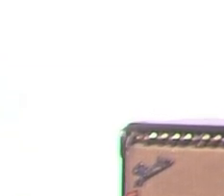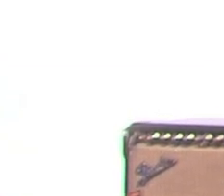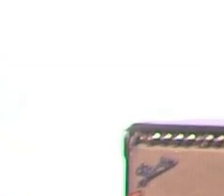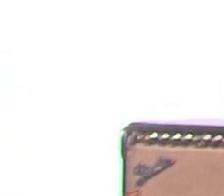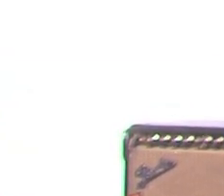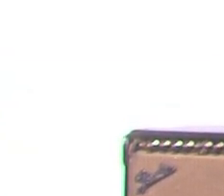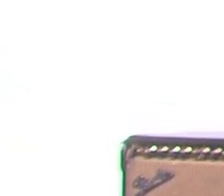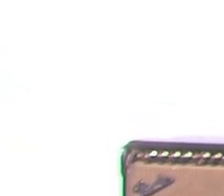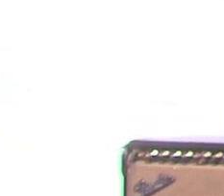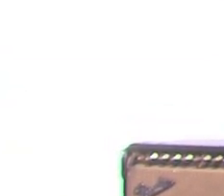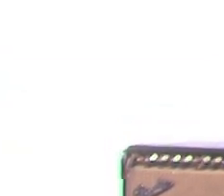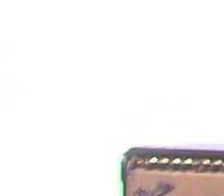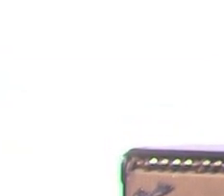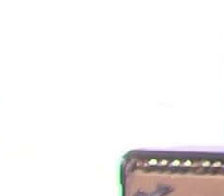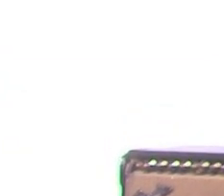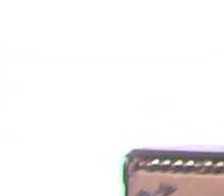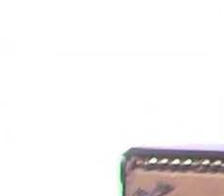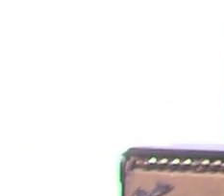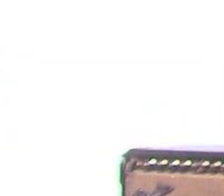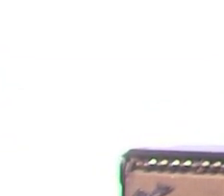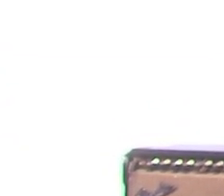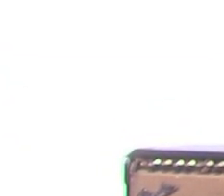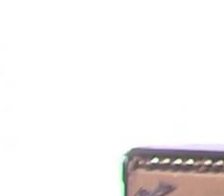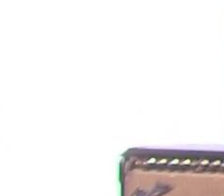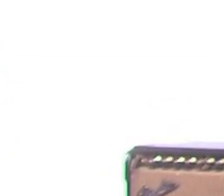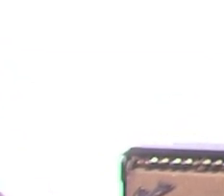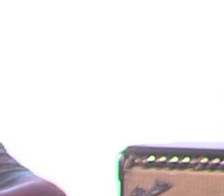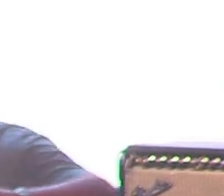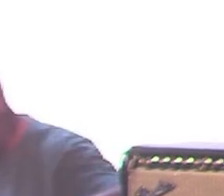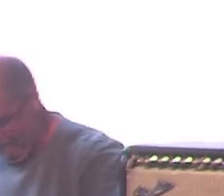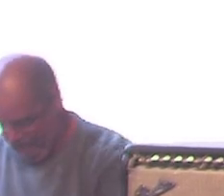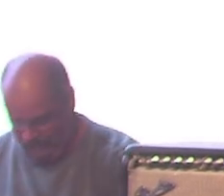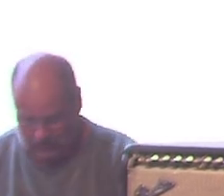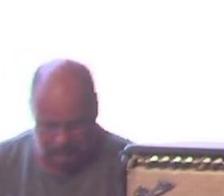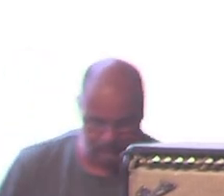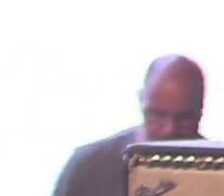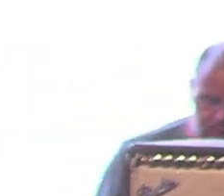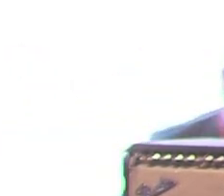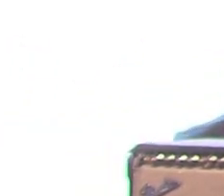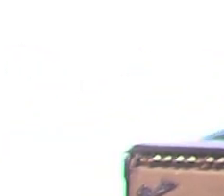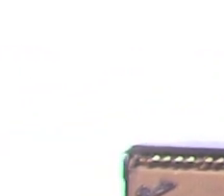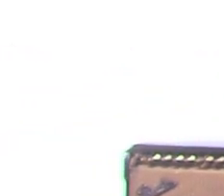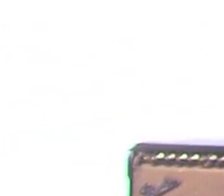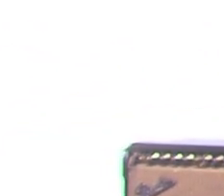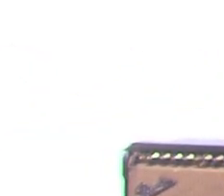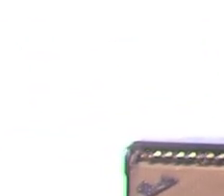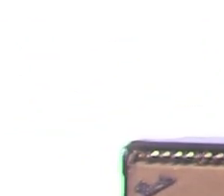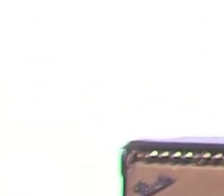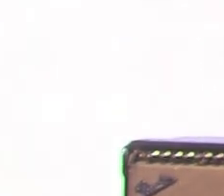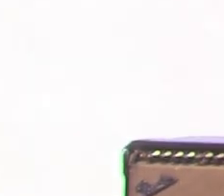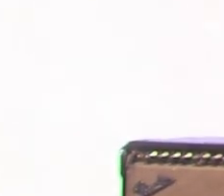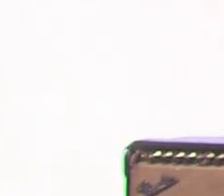hier überall Menschen gibt, die sich engagieren, die wichtige antifaschistische Arbeit machen und die sich nicht unterkriegen lassen, sondern